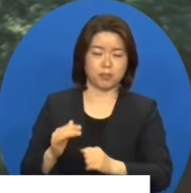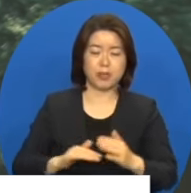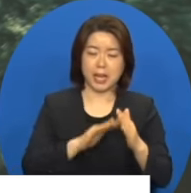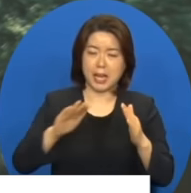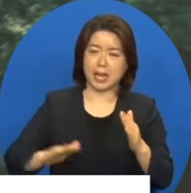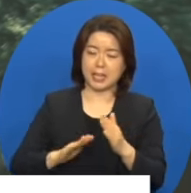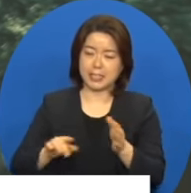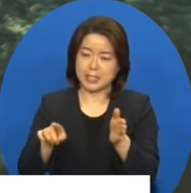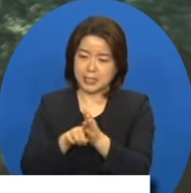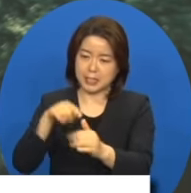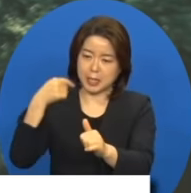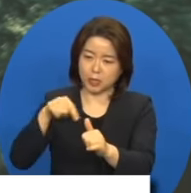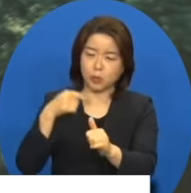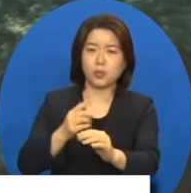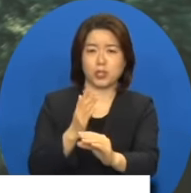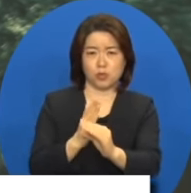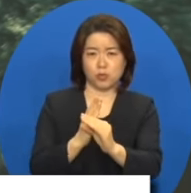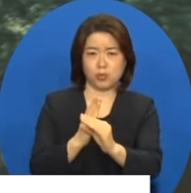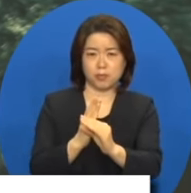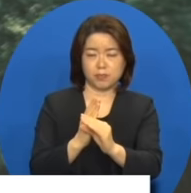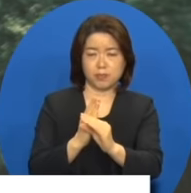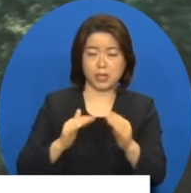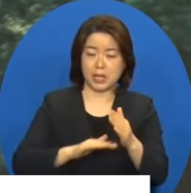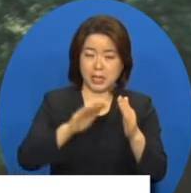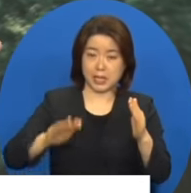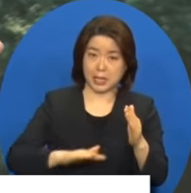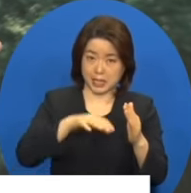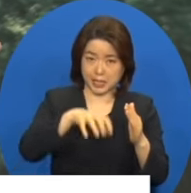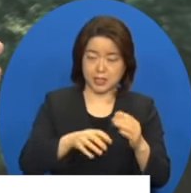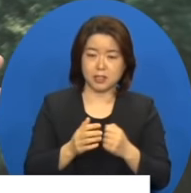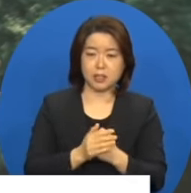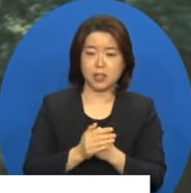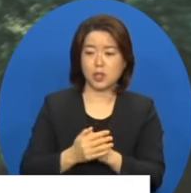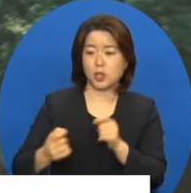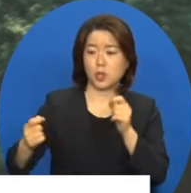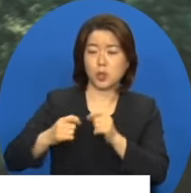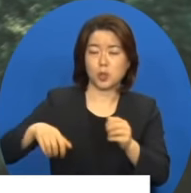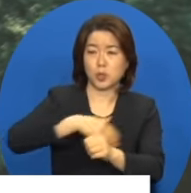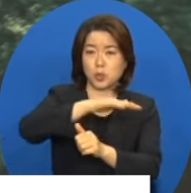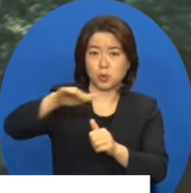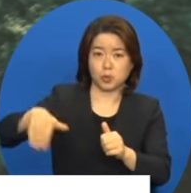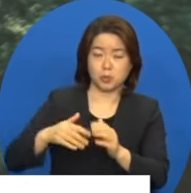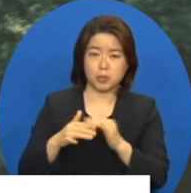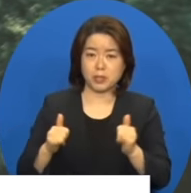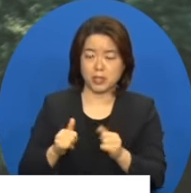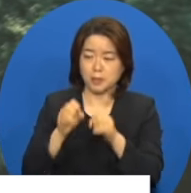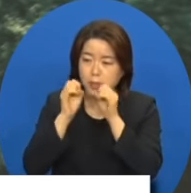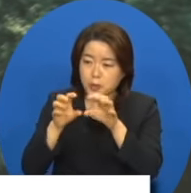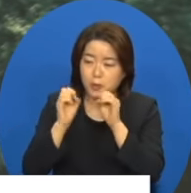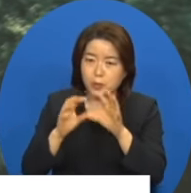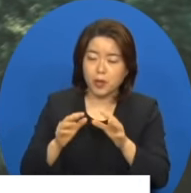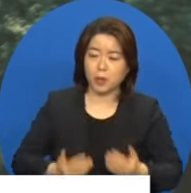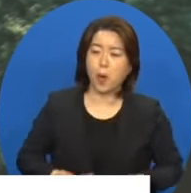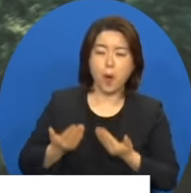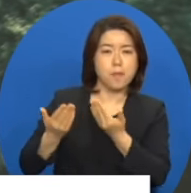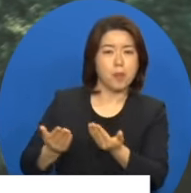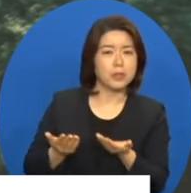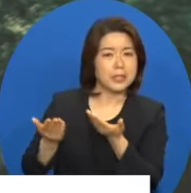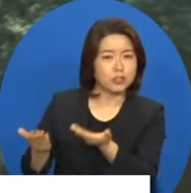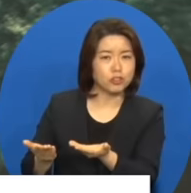교육의 중심이고 가정이 주위 사람들에게 전도하고 봉사하는 일의 중심이 되어야 하는